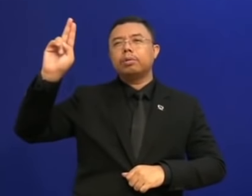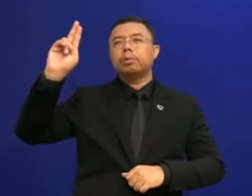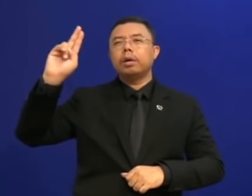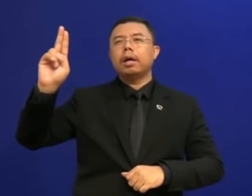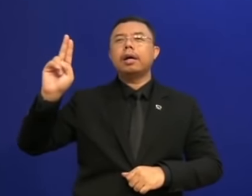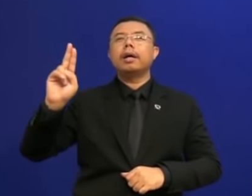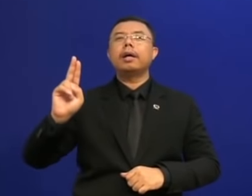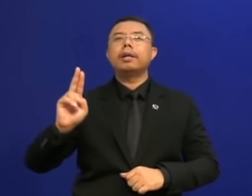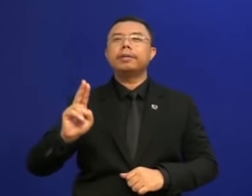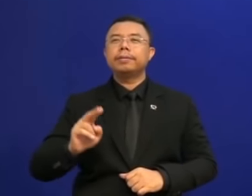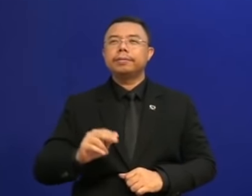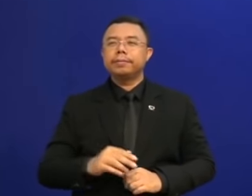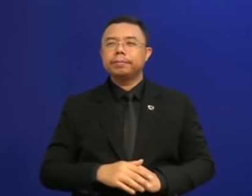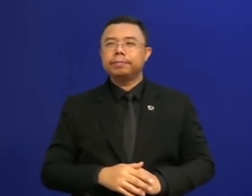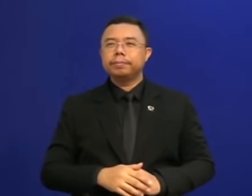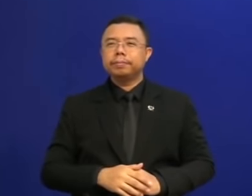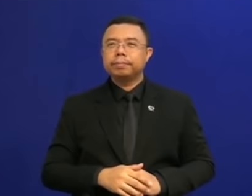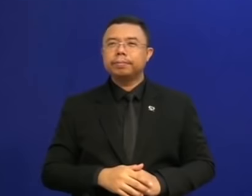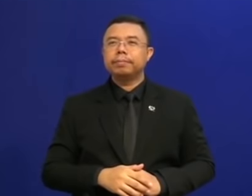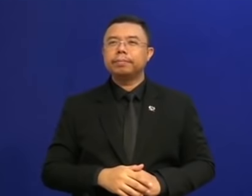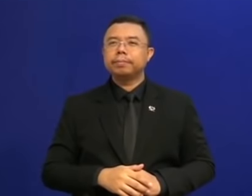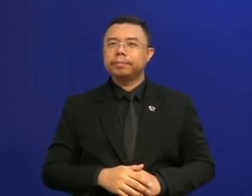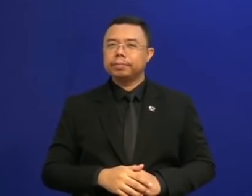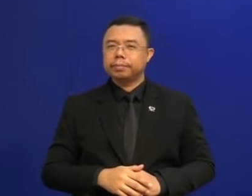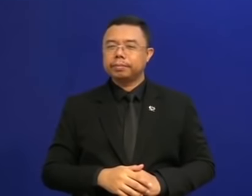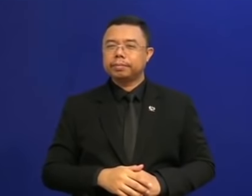pengadilan Tuhan.